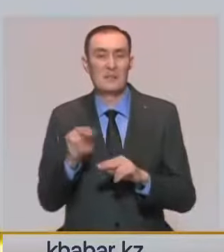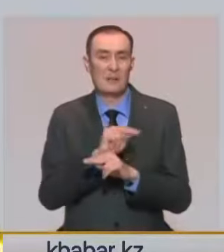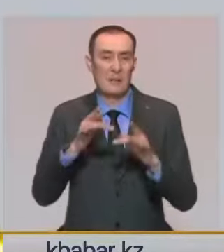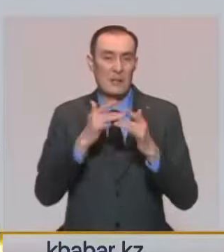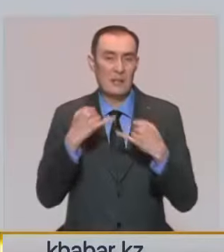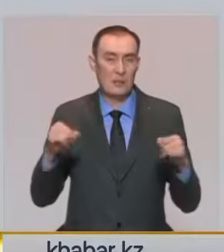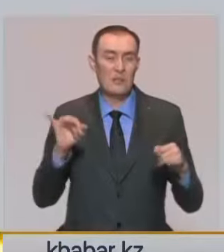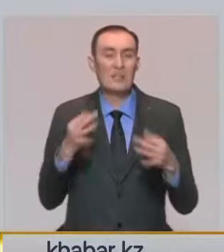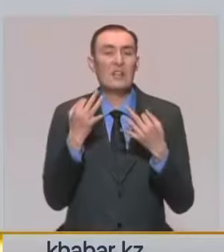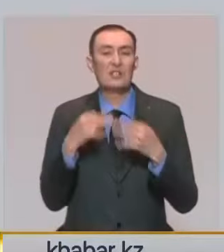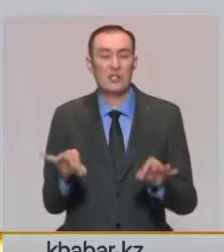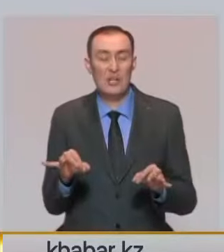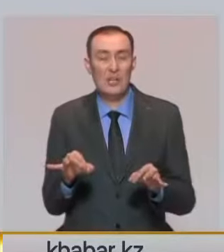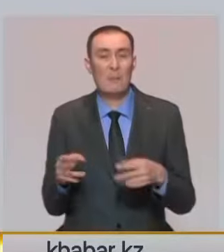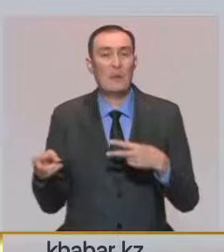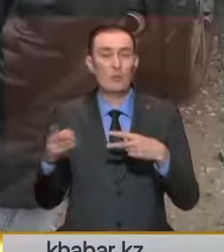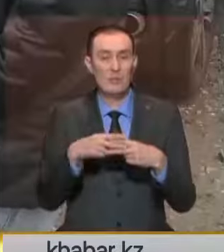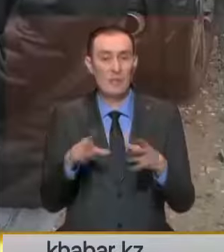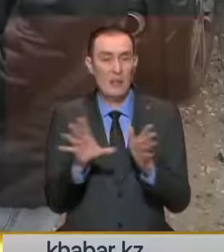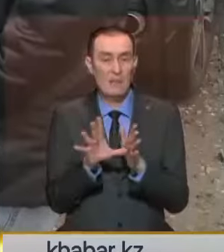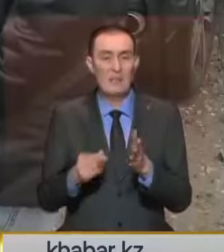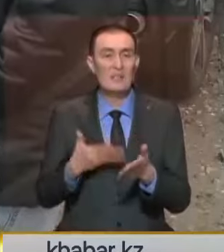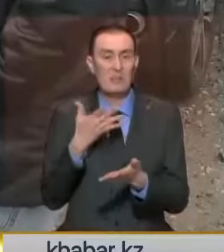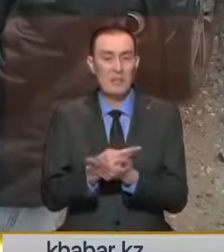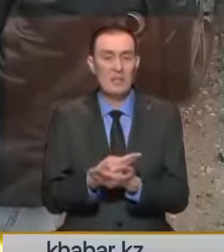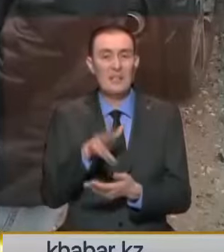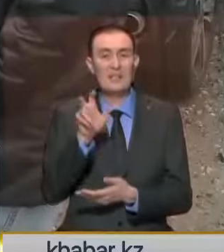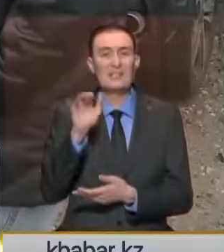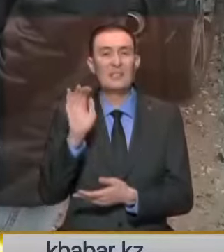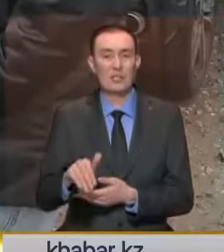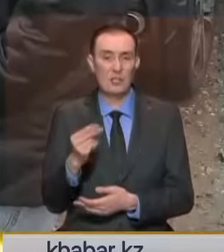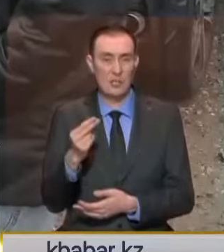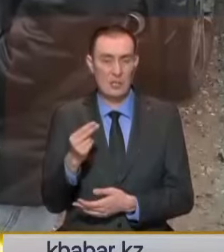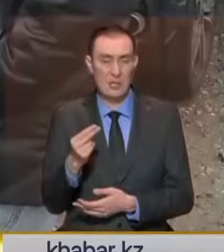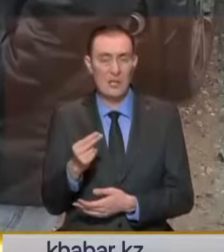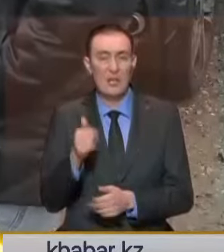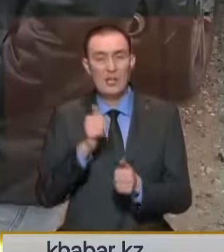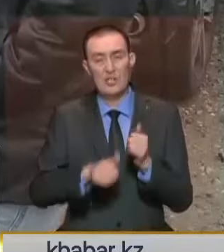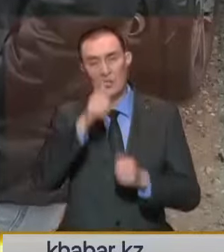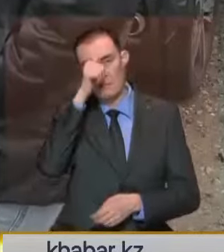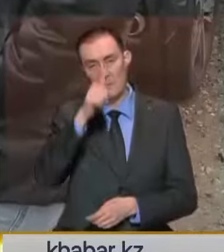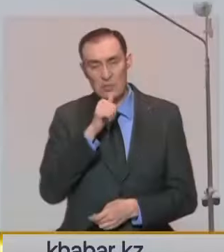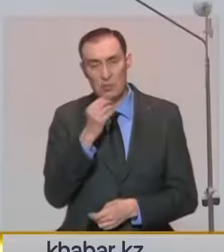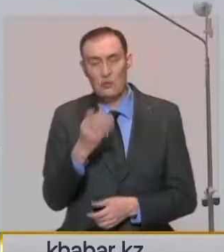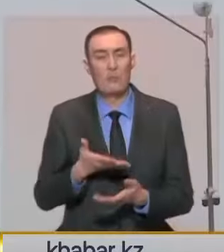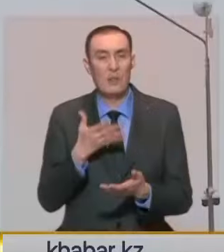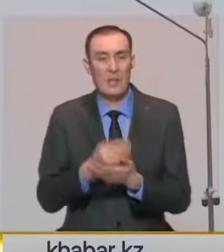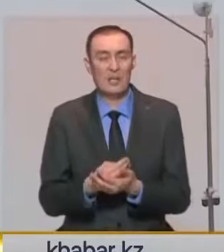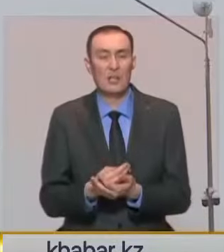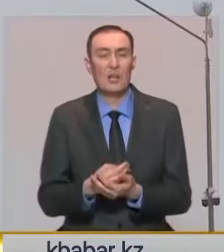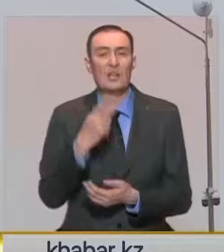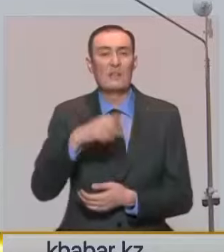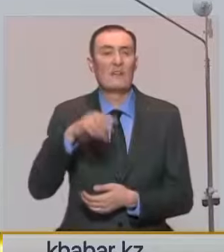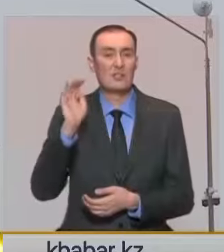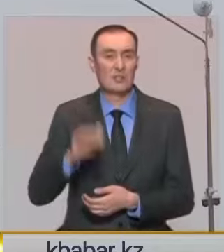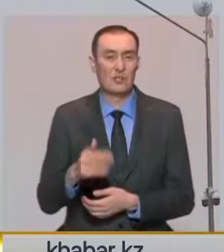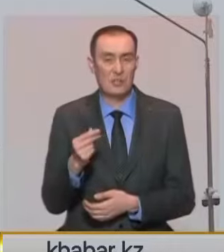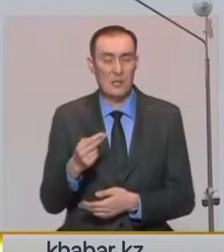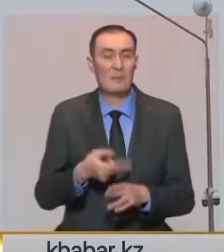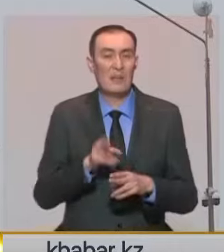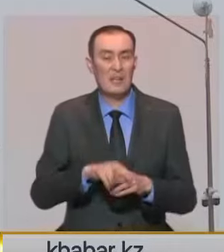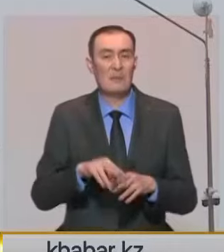и только за разрешение подключиться отдали частнику 300 тысяч тенге. Ежемесячно платят ему еще по 20 тысяч. При